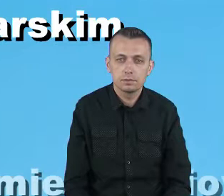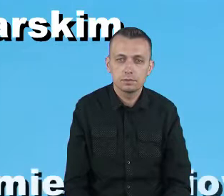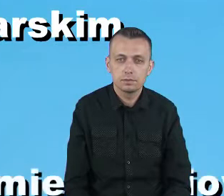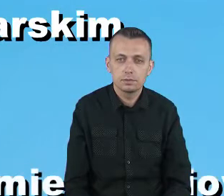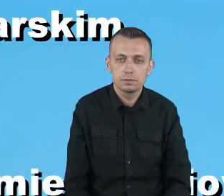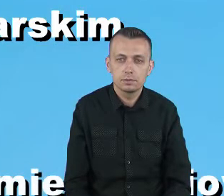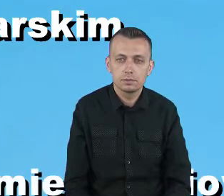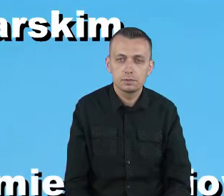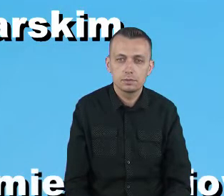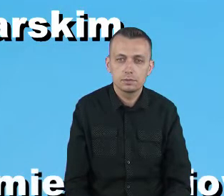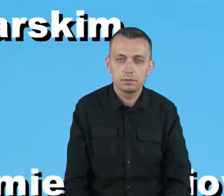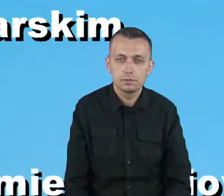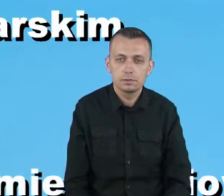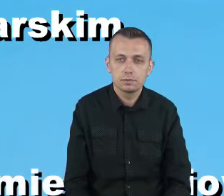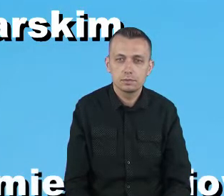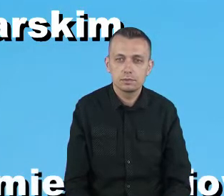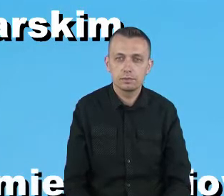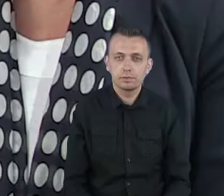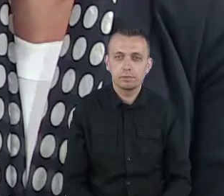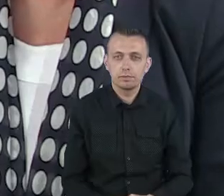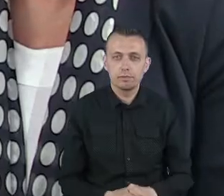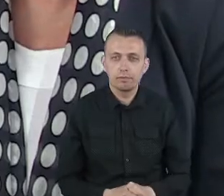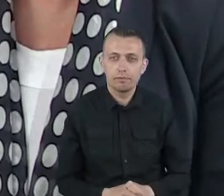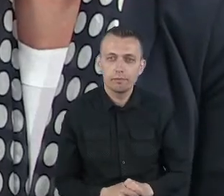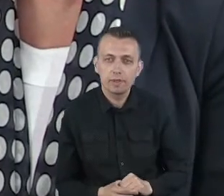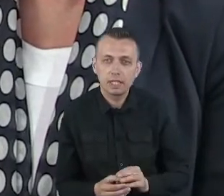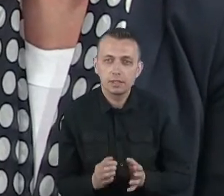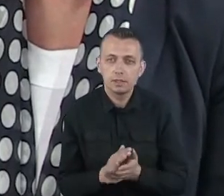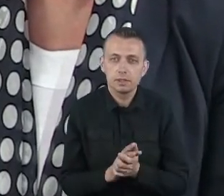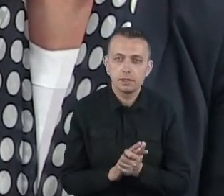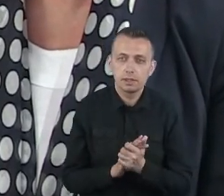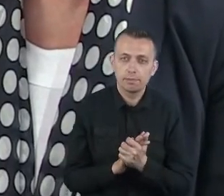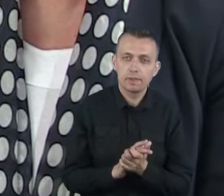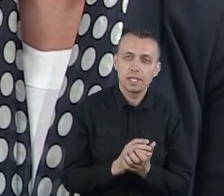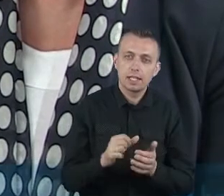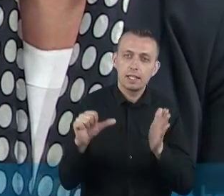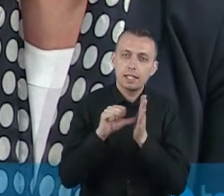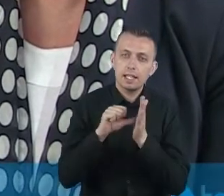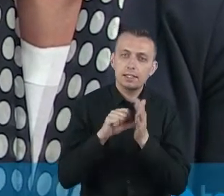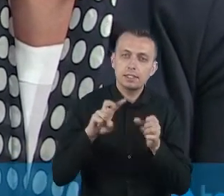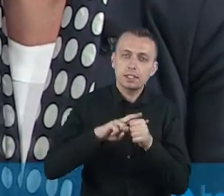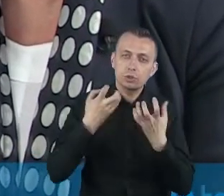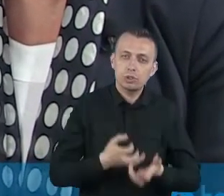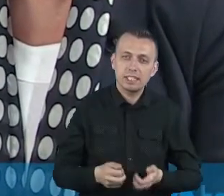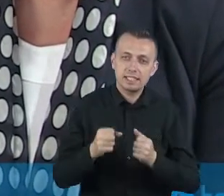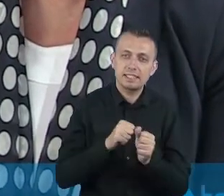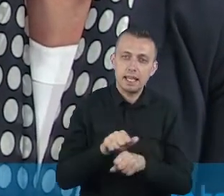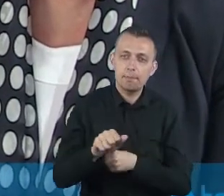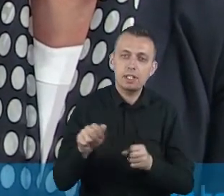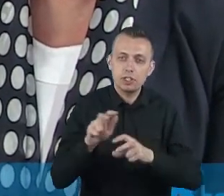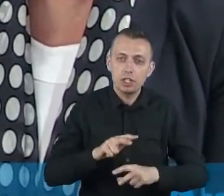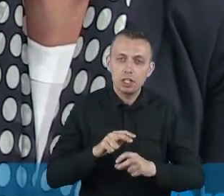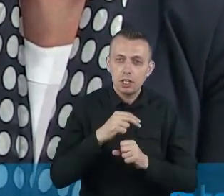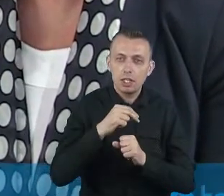Polskiej, zapewniają odpowiednie warunki bytowe i mieszkaniowe. Kandydat na rodzica zastępczego musi przejść szkolenie. To szkolenie